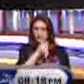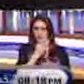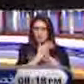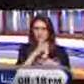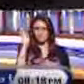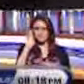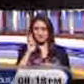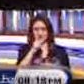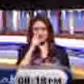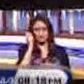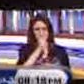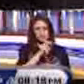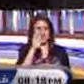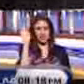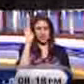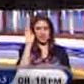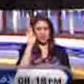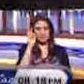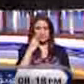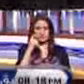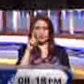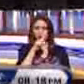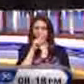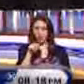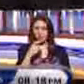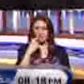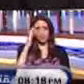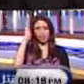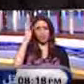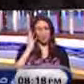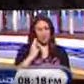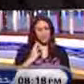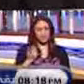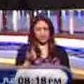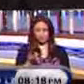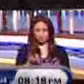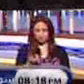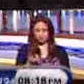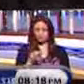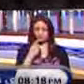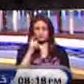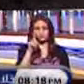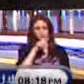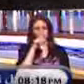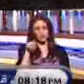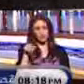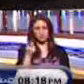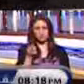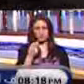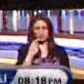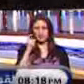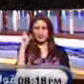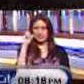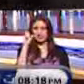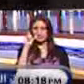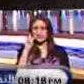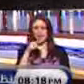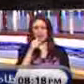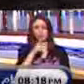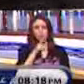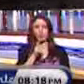أن الاعتداء على الكنيسة المصرية في مصراتة وبنغازي ليس من صحيح الإسلام. هذا هو الموقف